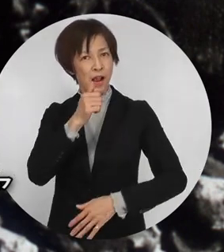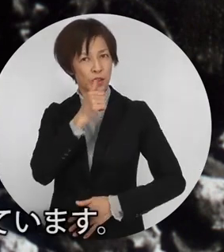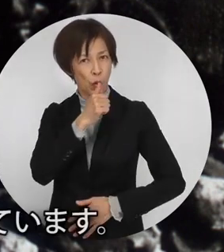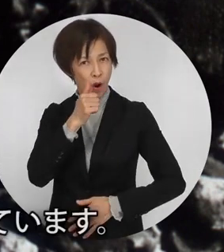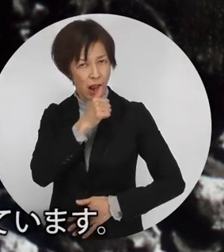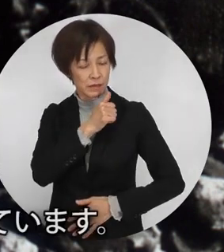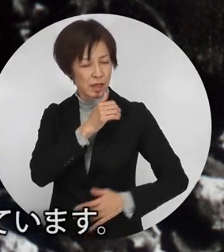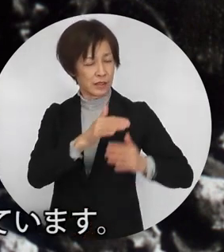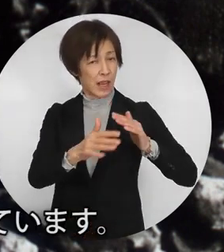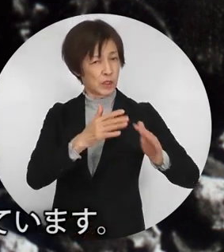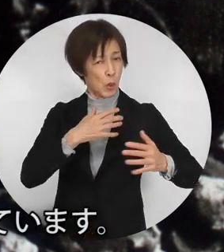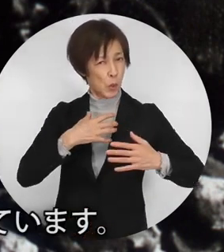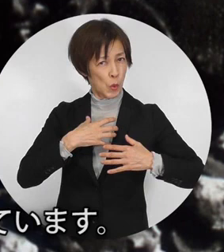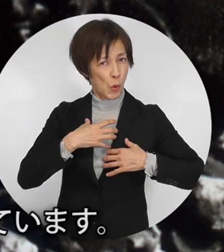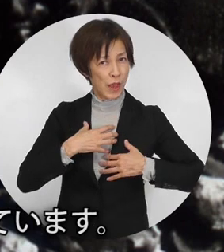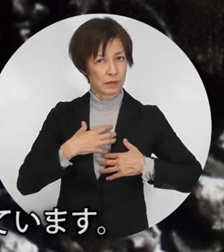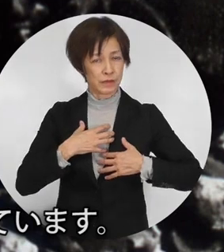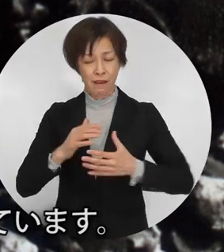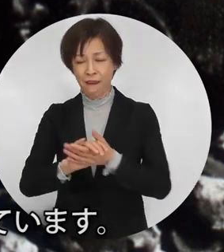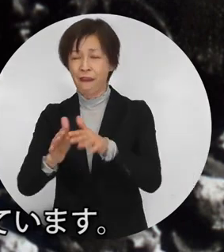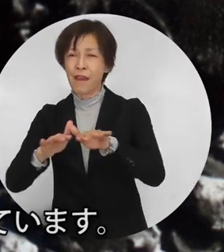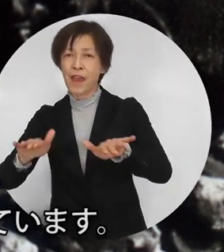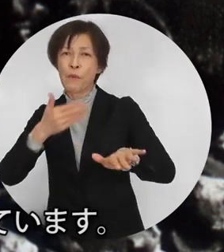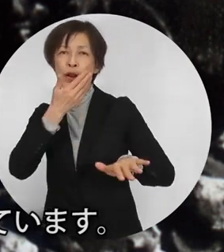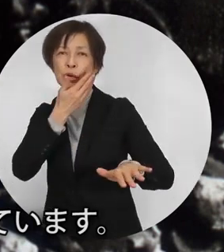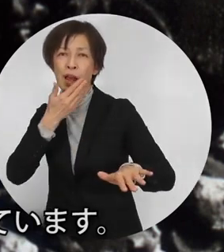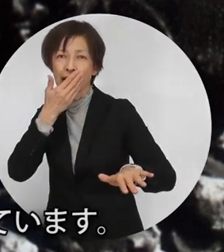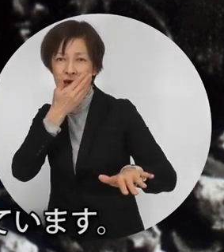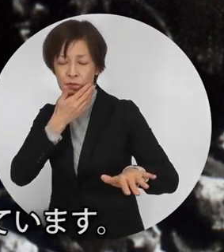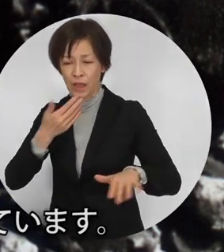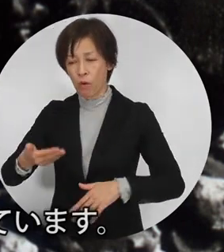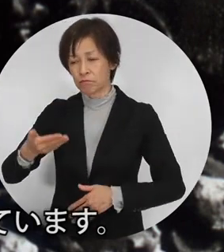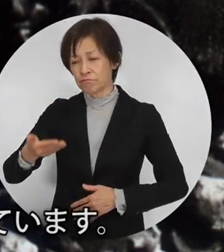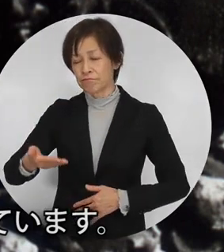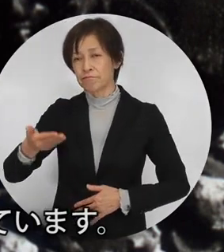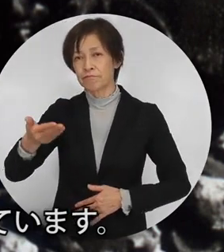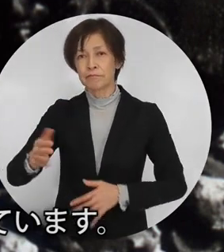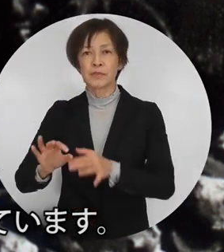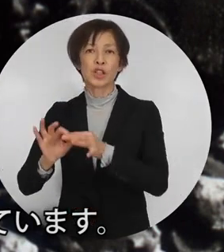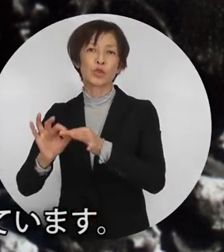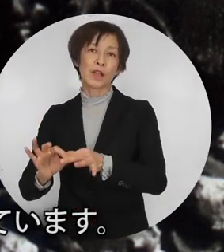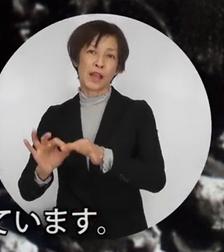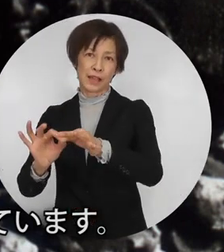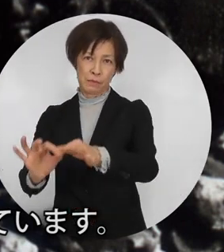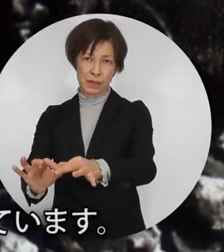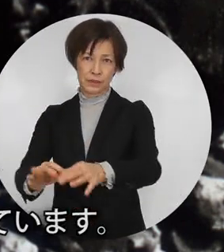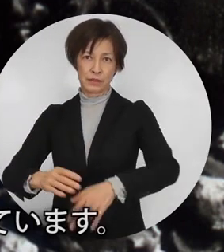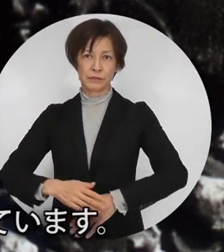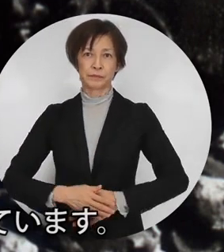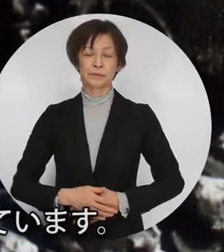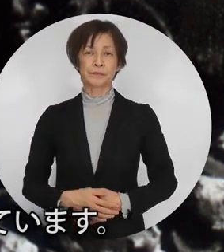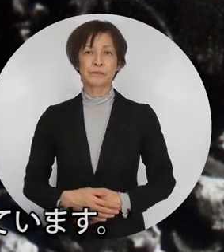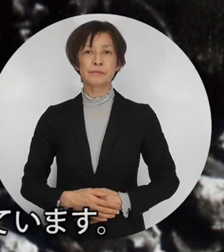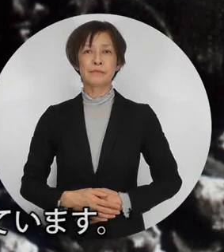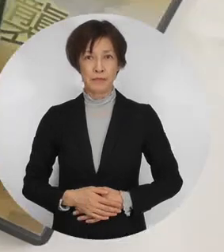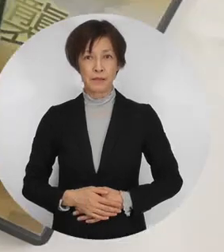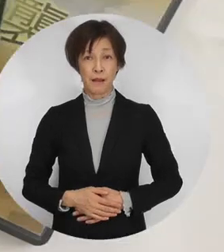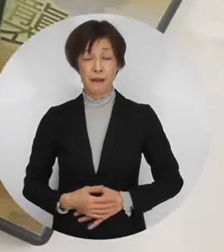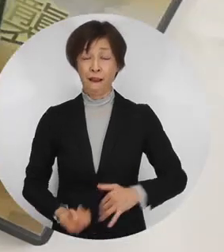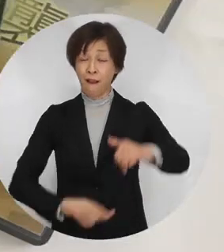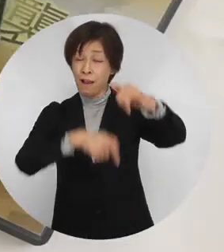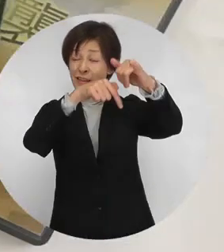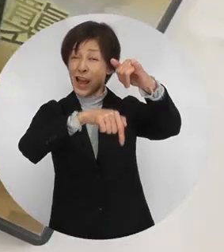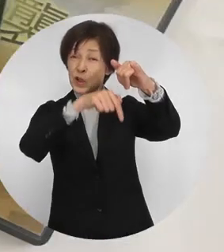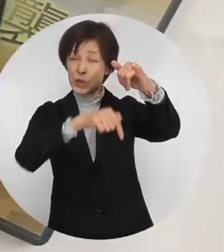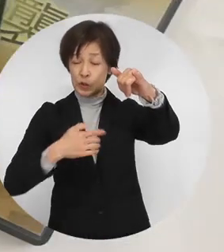し、市民の皆さんに戦争の悲惨さや平和の大切さを伝えています。